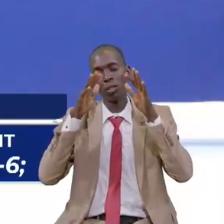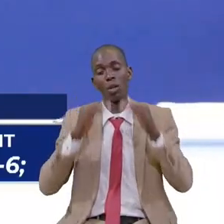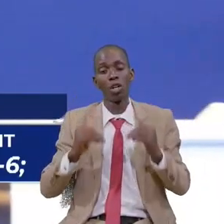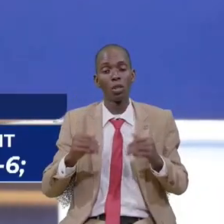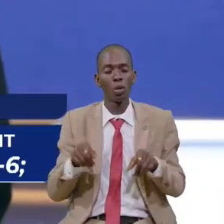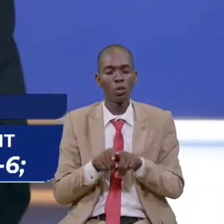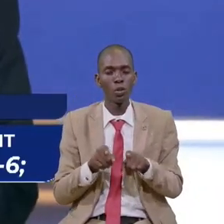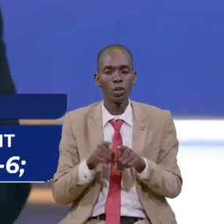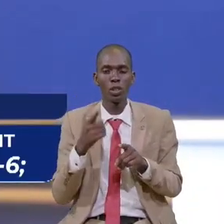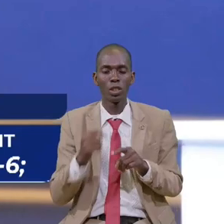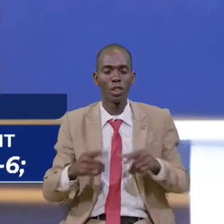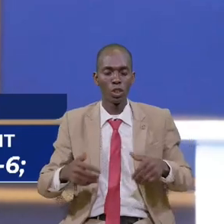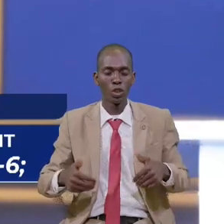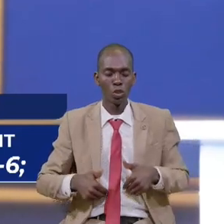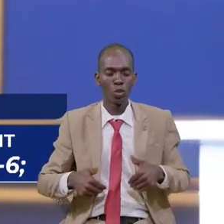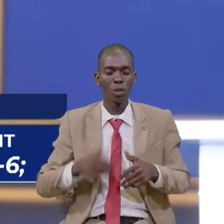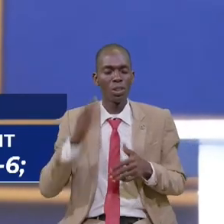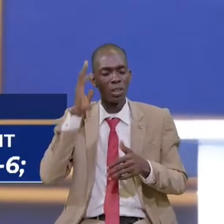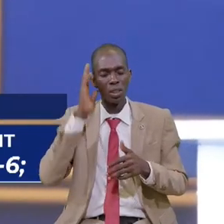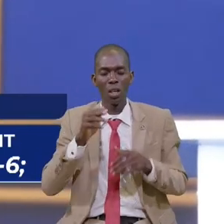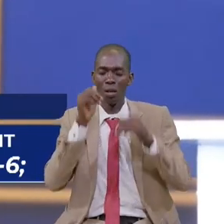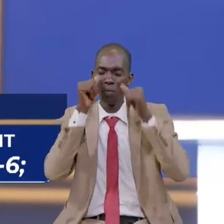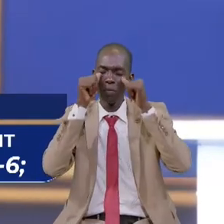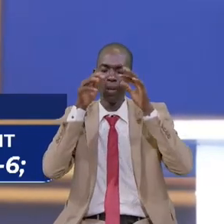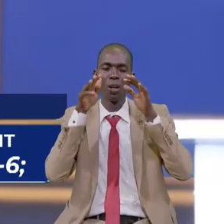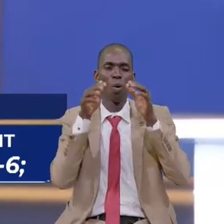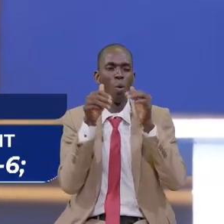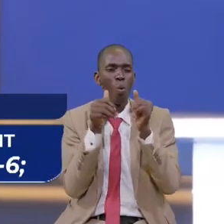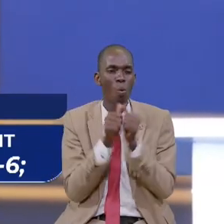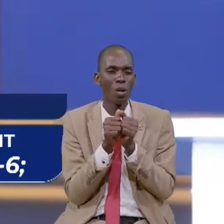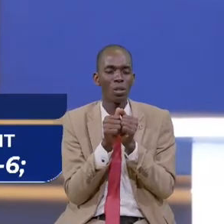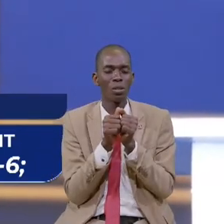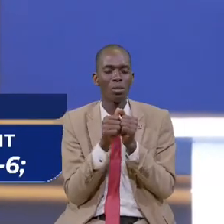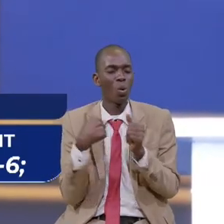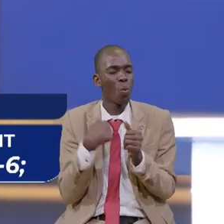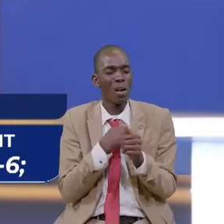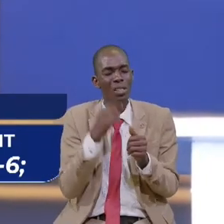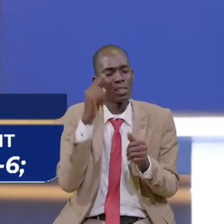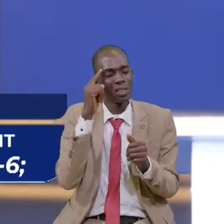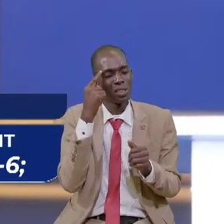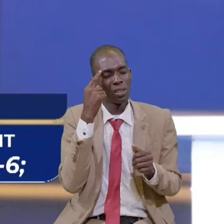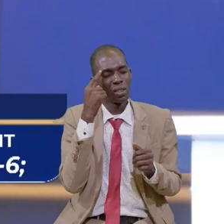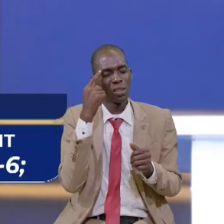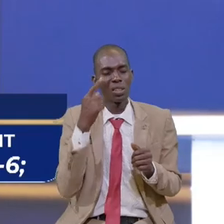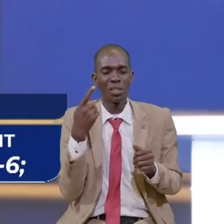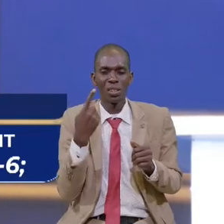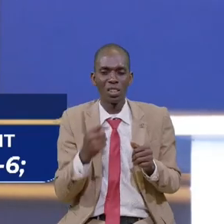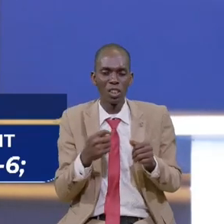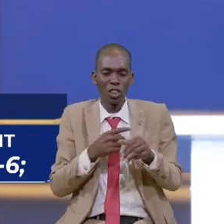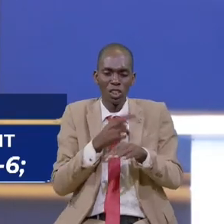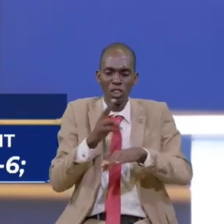se fatiguent. Nous pensons que la force naturelle